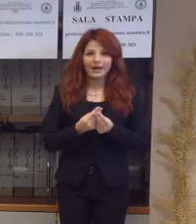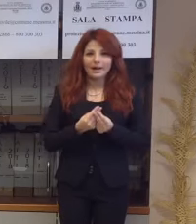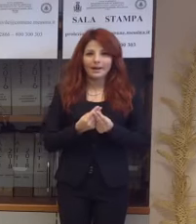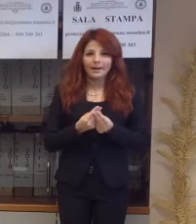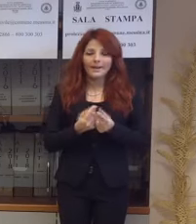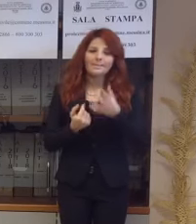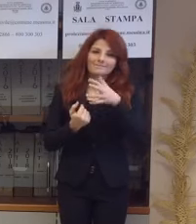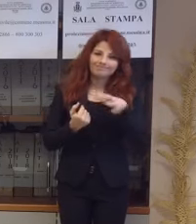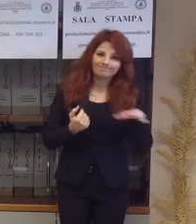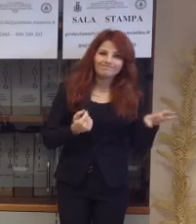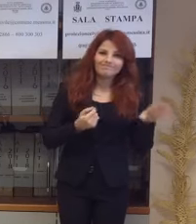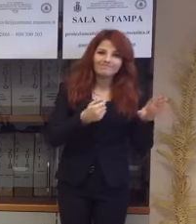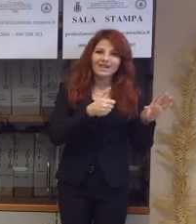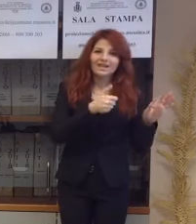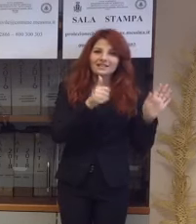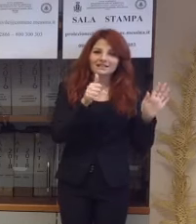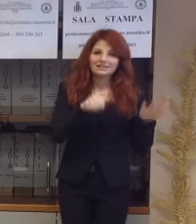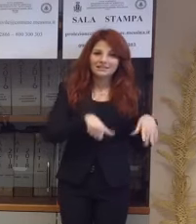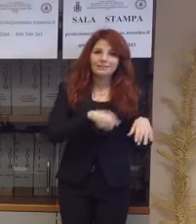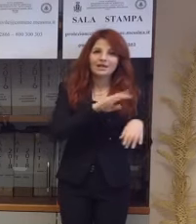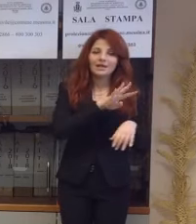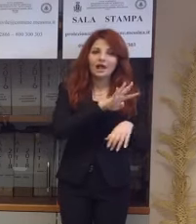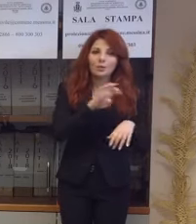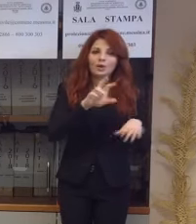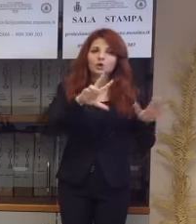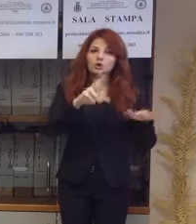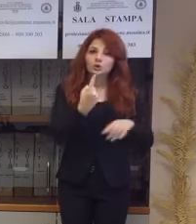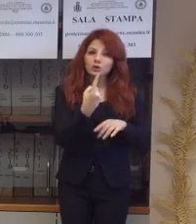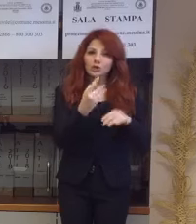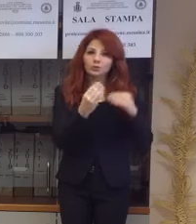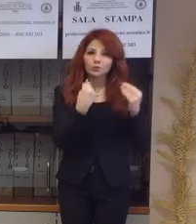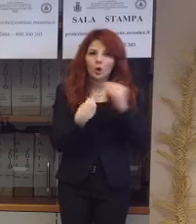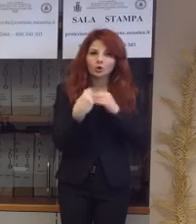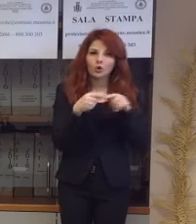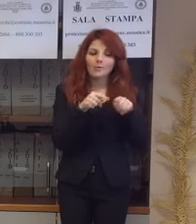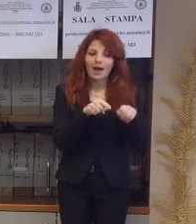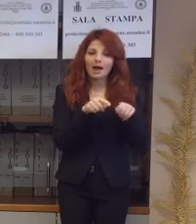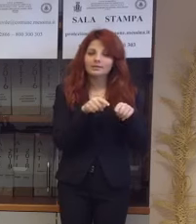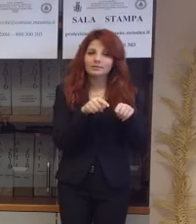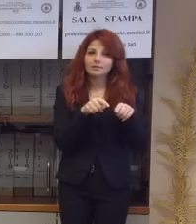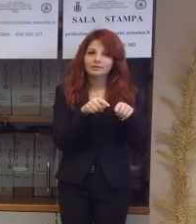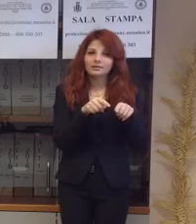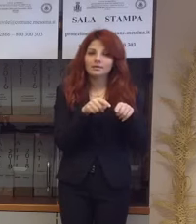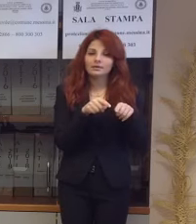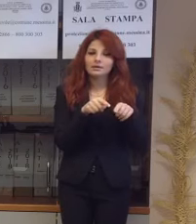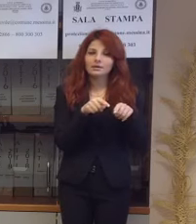6.481 che riguardano i nuclei familiari